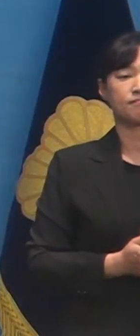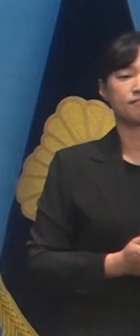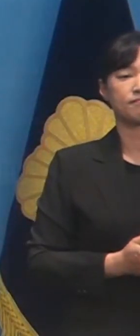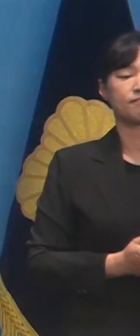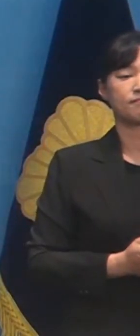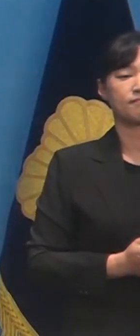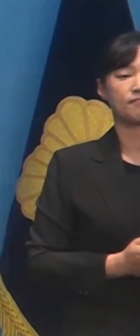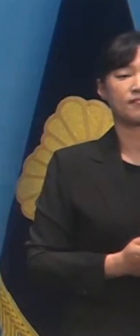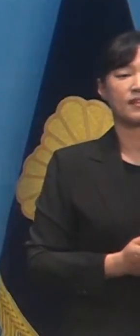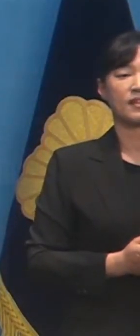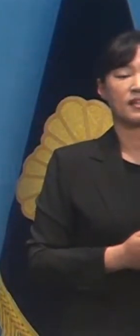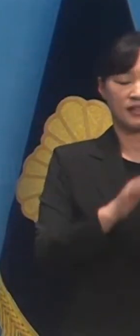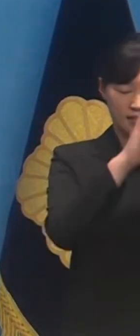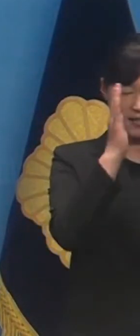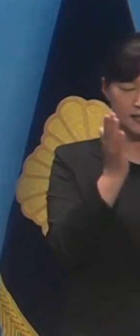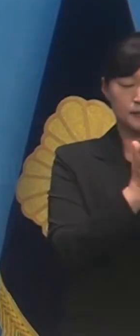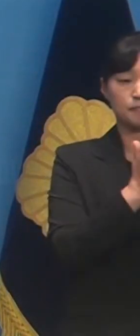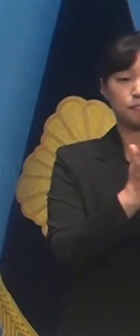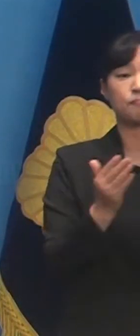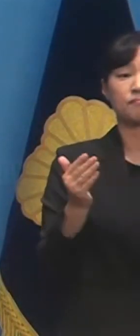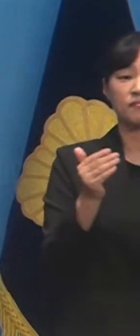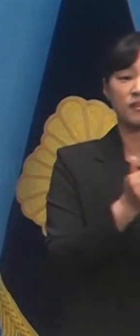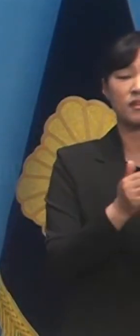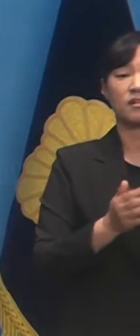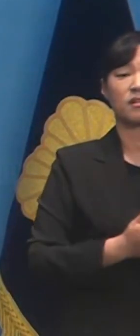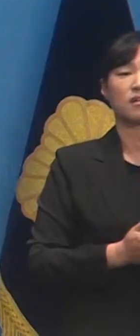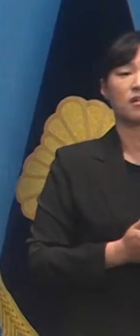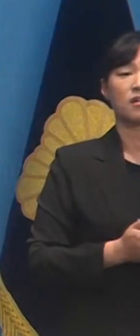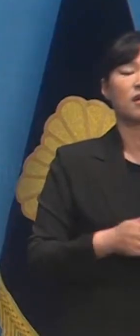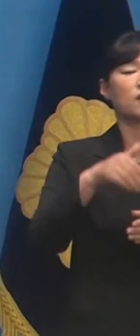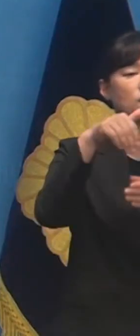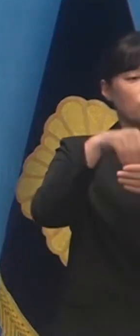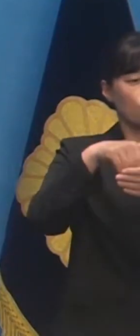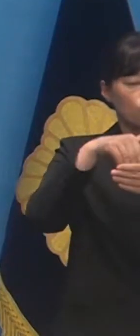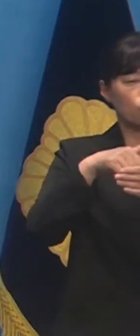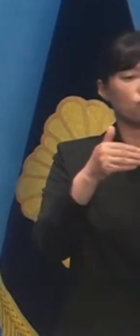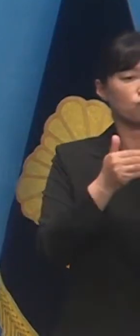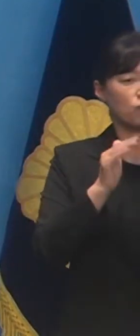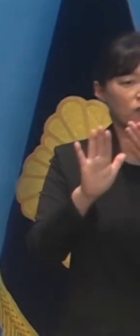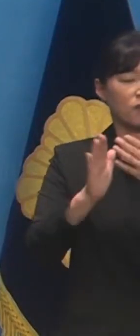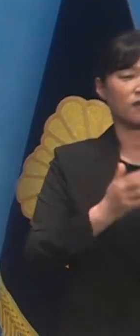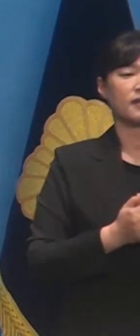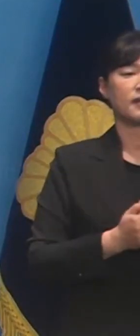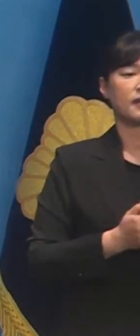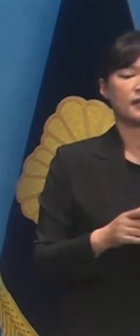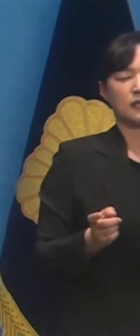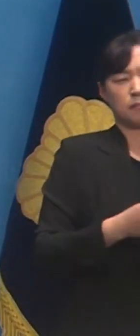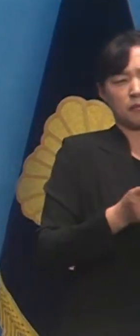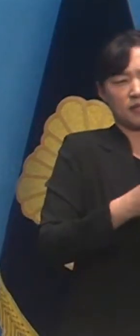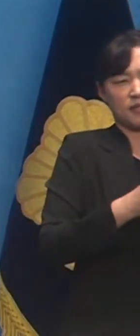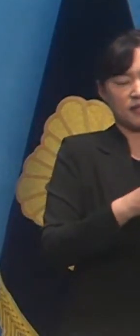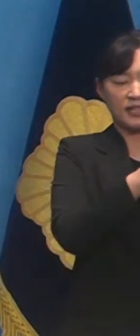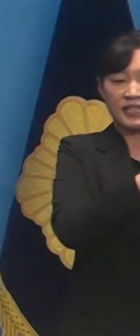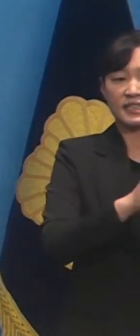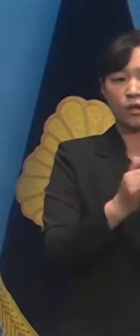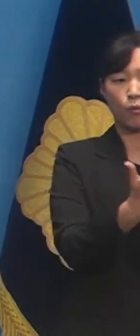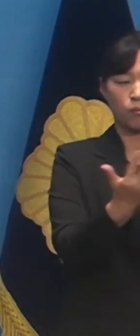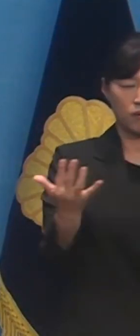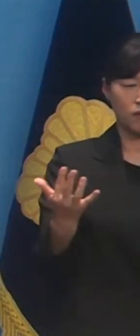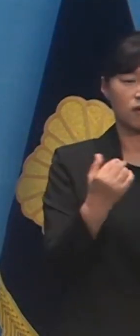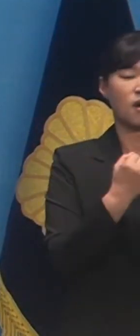예, 회견문 난무까지 마쳤습니다. 오늘 저희가 선거 직후에 시급하게 이렇게